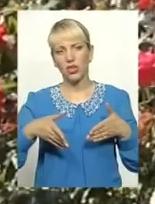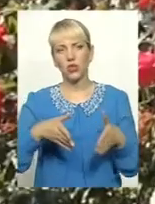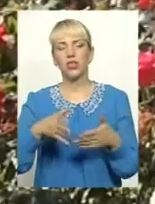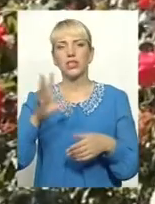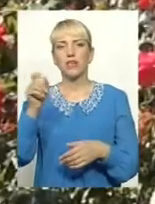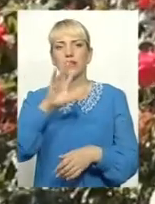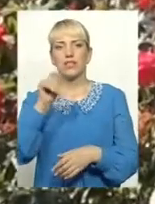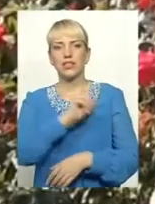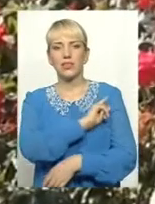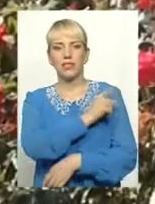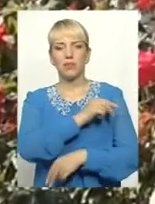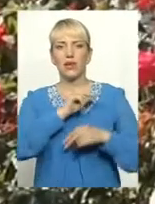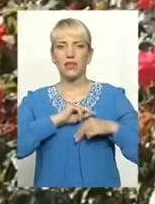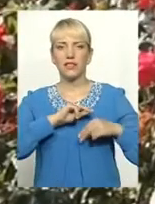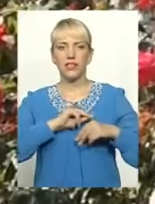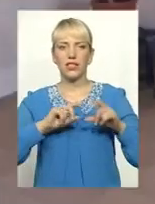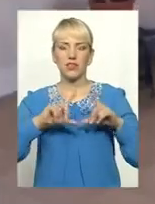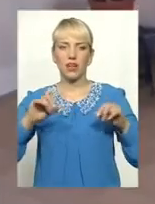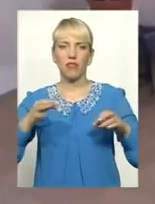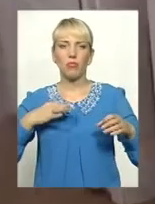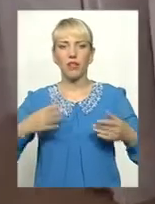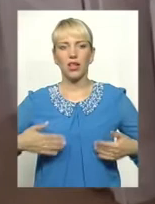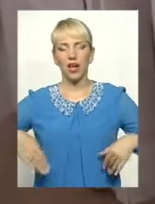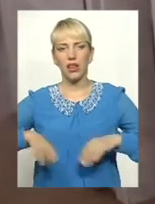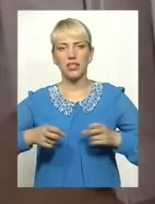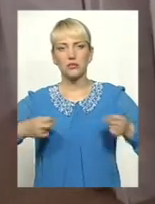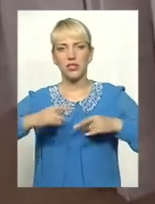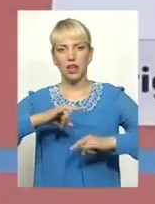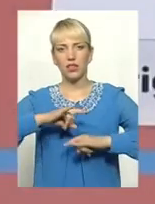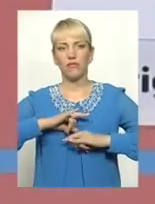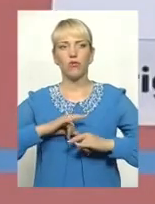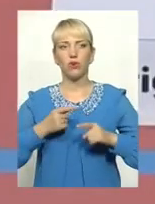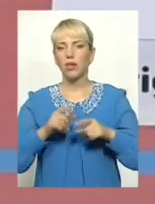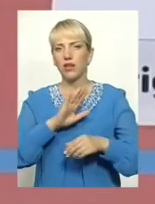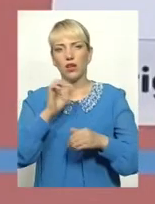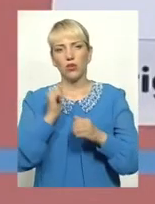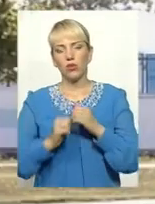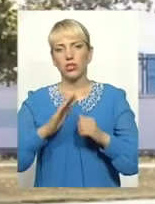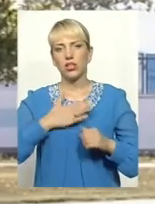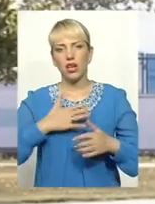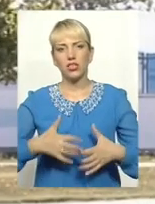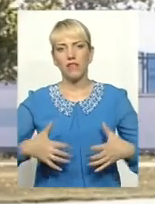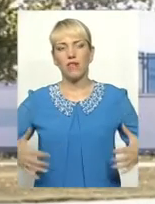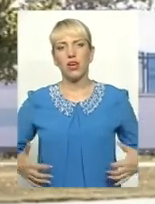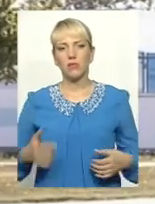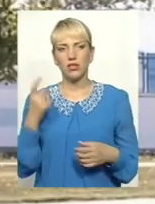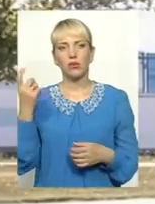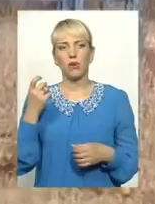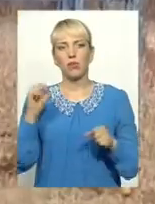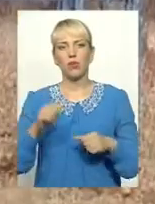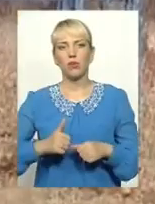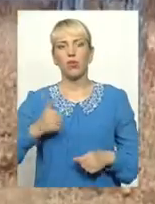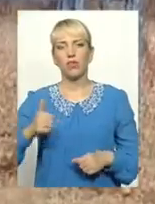тут 21 людина. В білих халатах або спеціальній уніформі. Мабуть, не кожне наше фермерське господарство зможе похвалитись